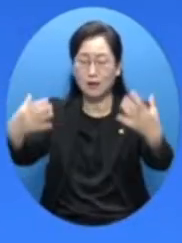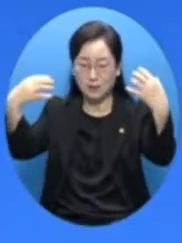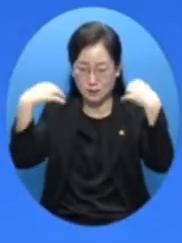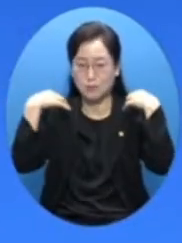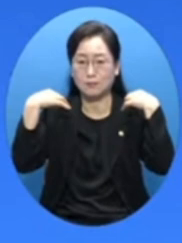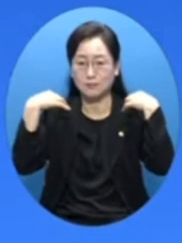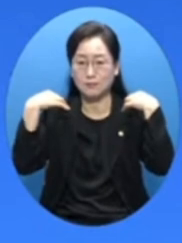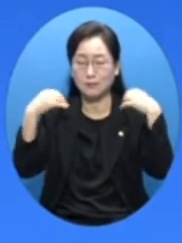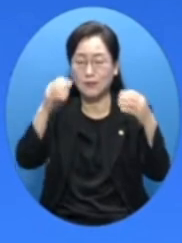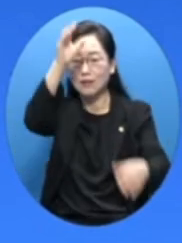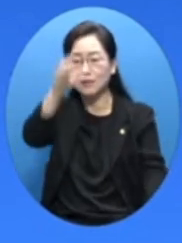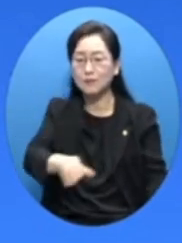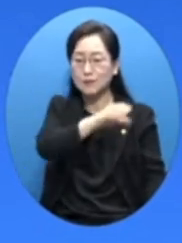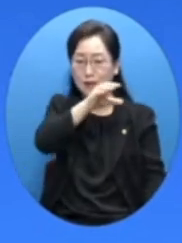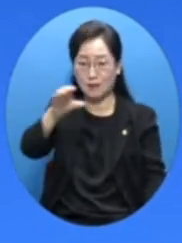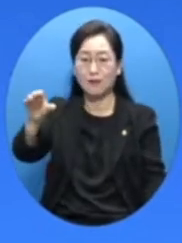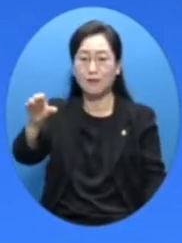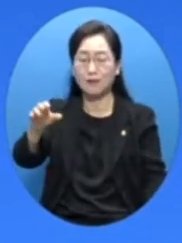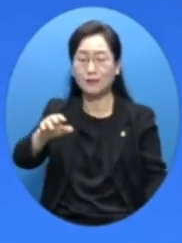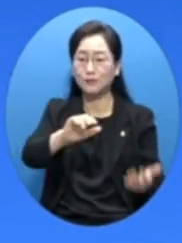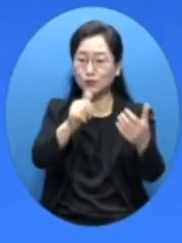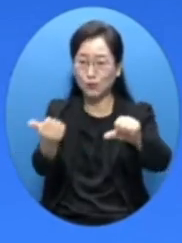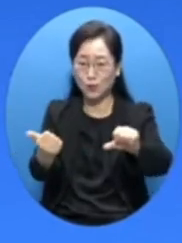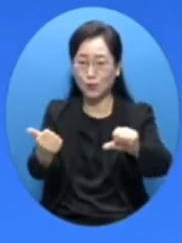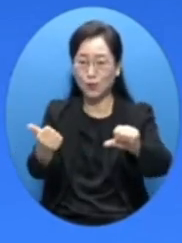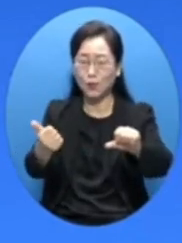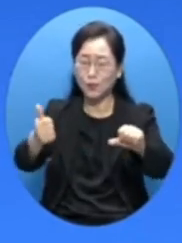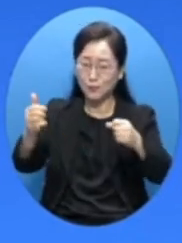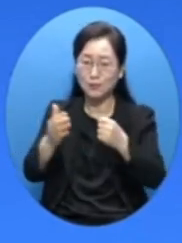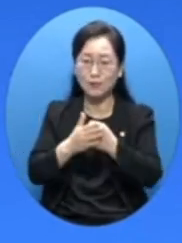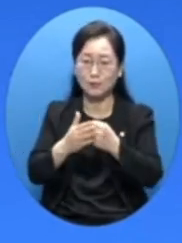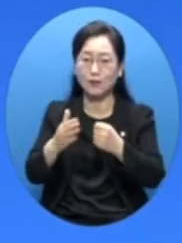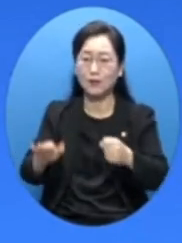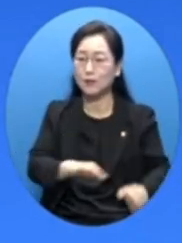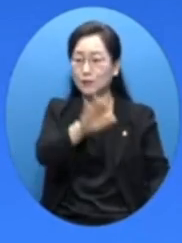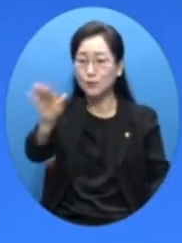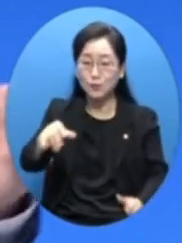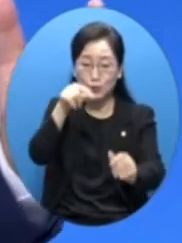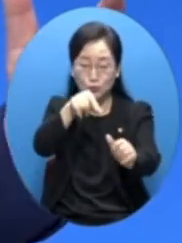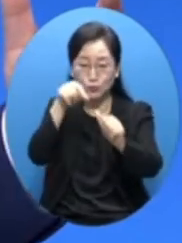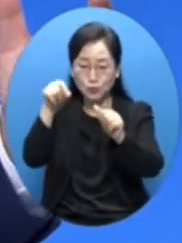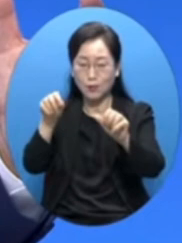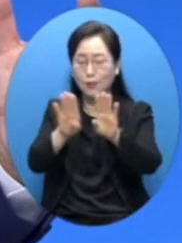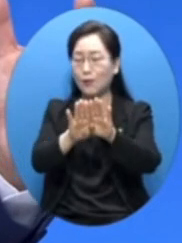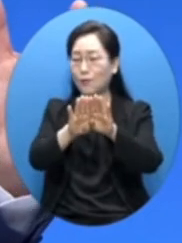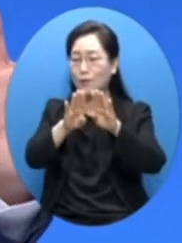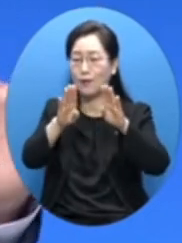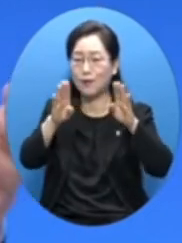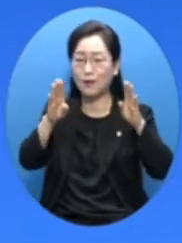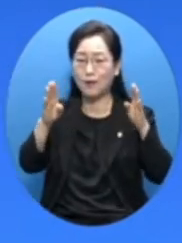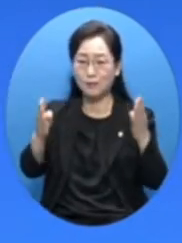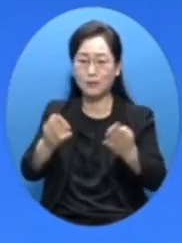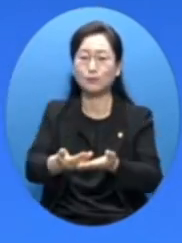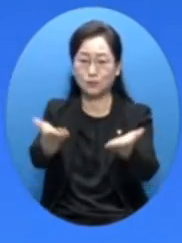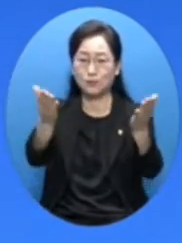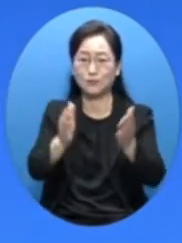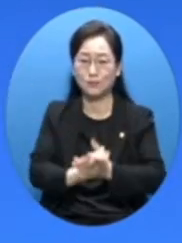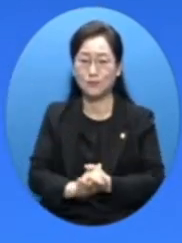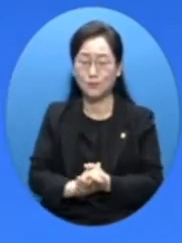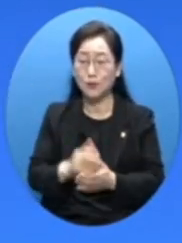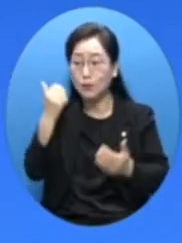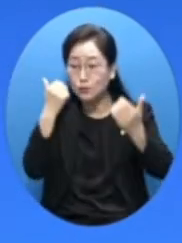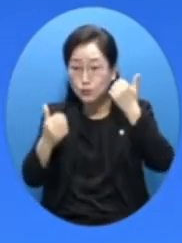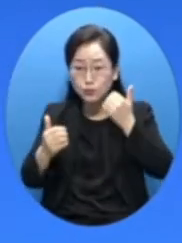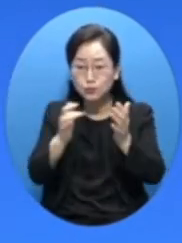짊어지시고 십자가에서 죽으심으로 말미암아 우리에게 구원의 문을 활짝 열어놓으셨습니다. 누구든지